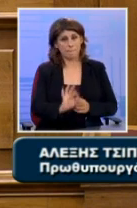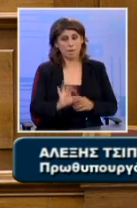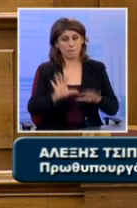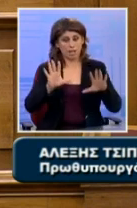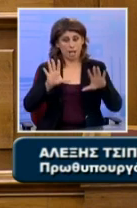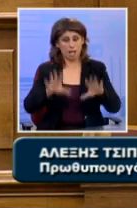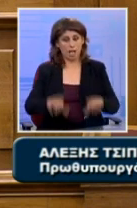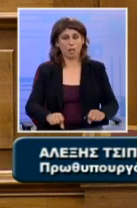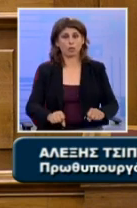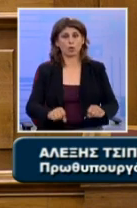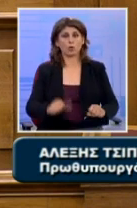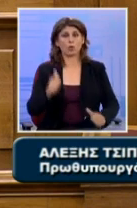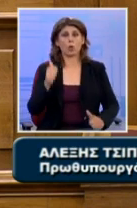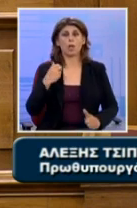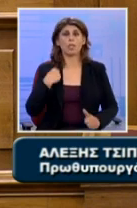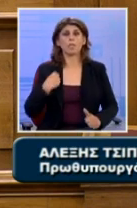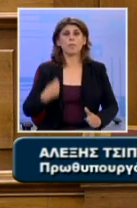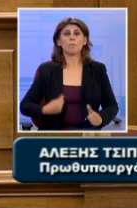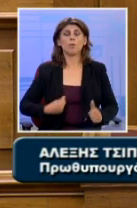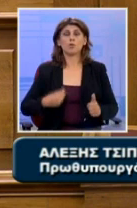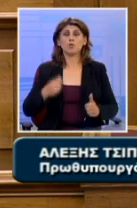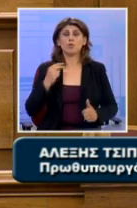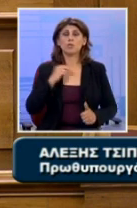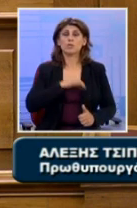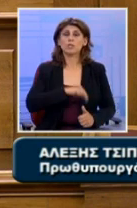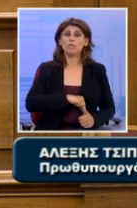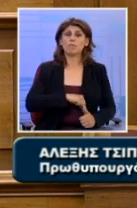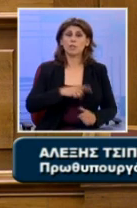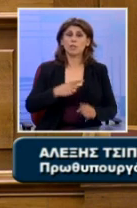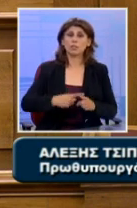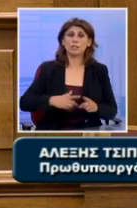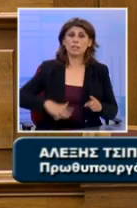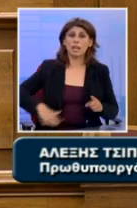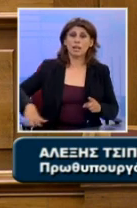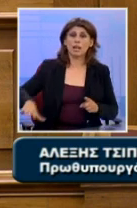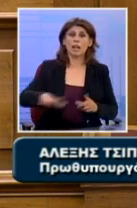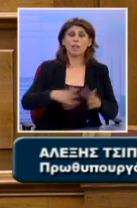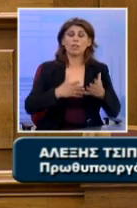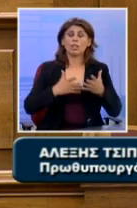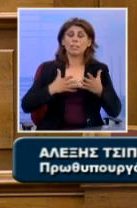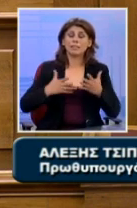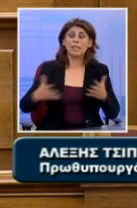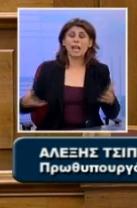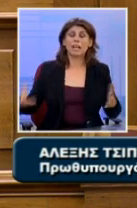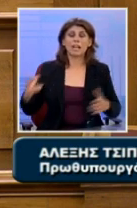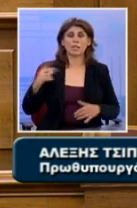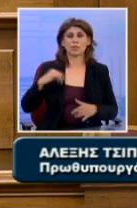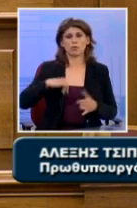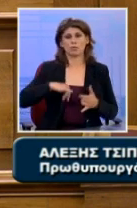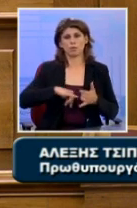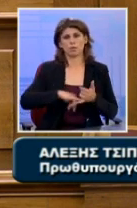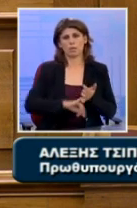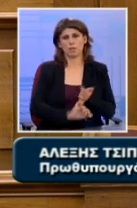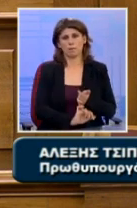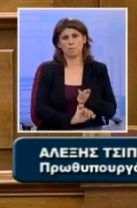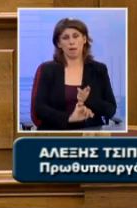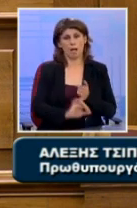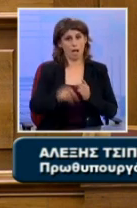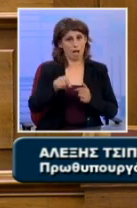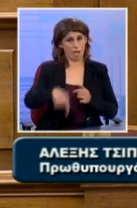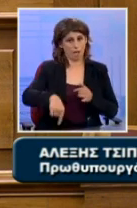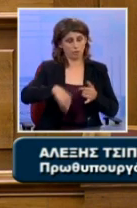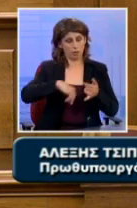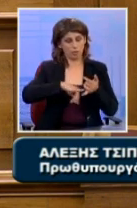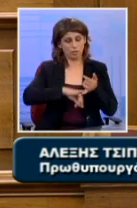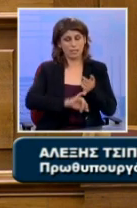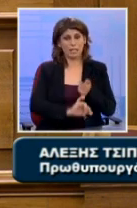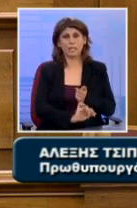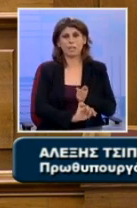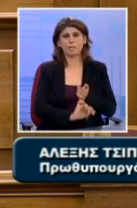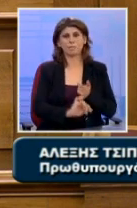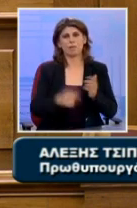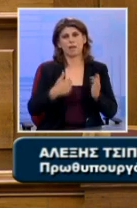κατοχύρωση του δημόσιου συμφέροντος στον τόπο είναι ένα τεράστιο στίχημα και από το στίχημα αυτό θα